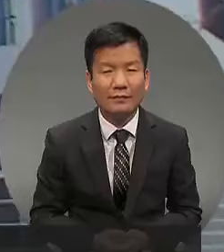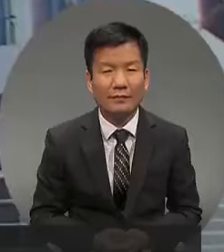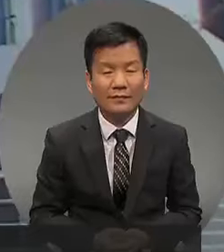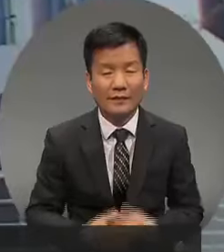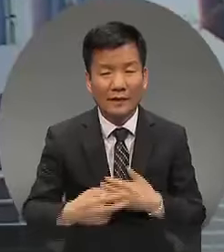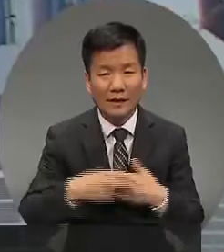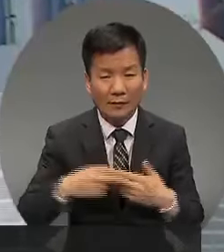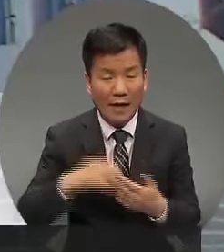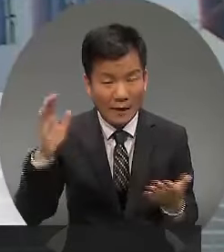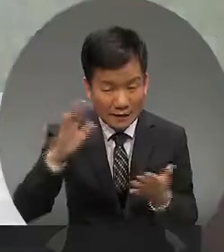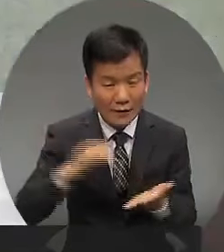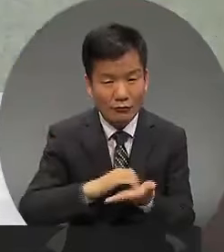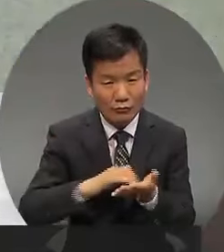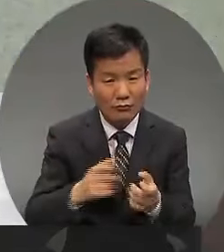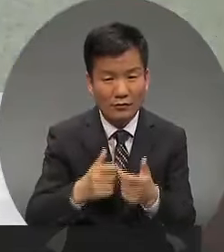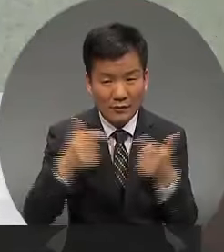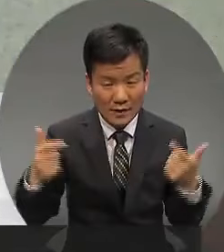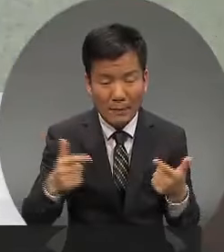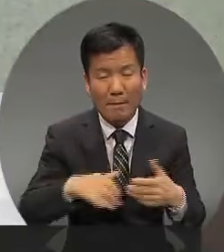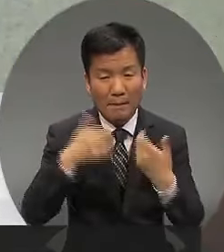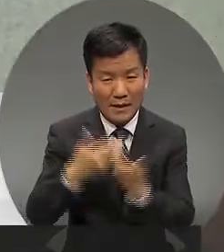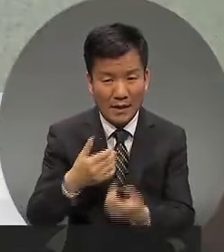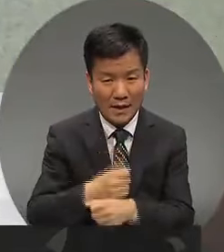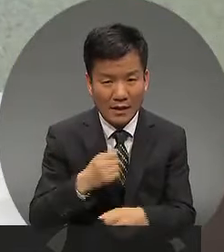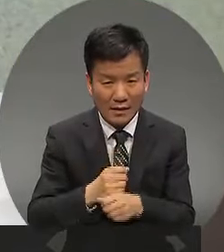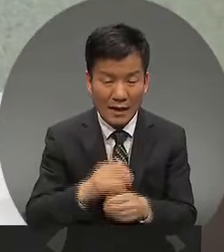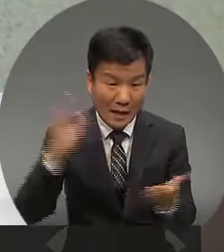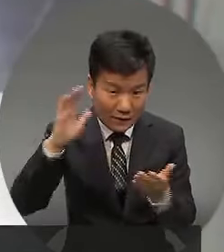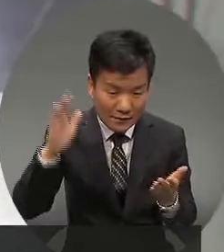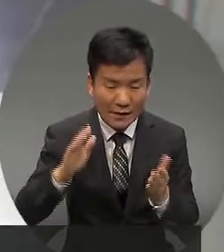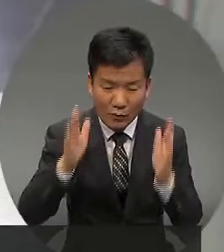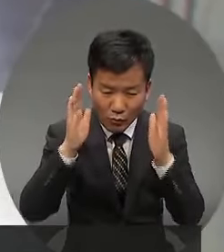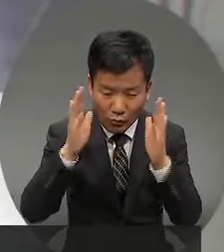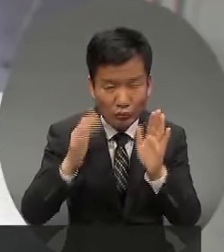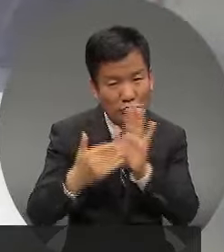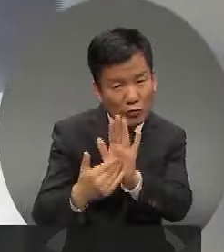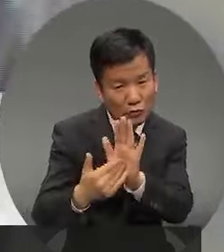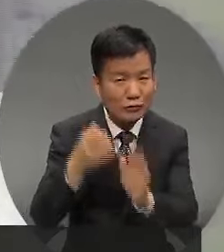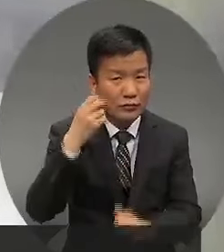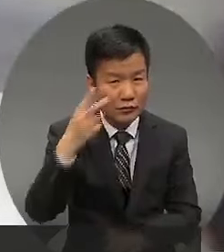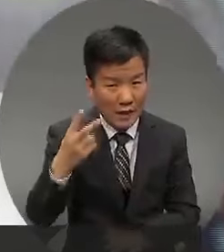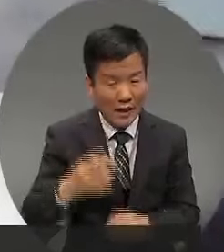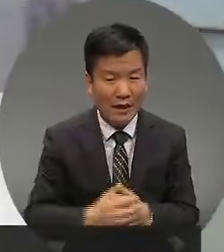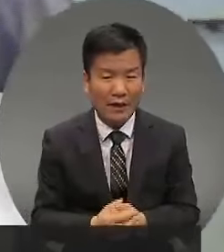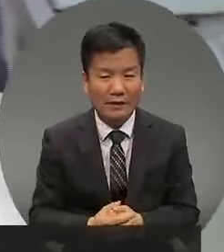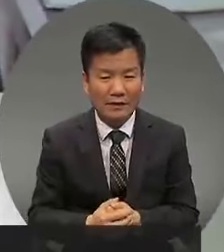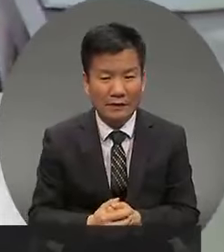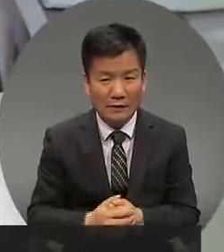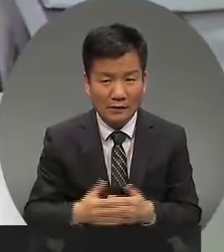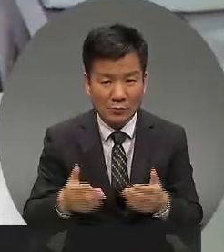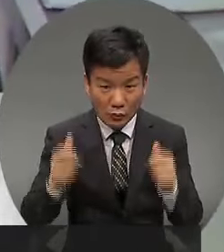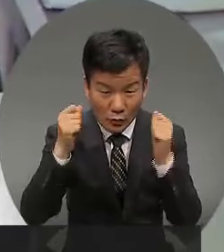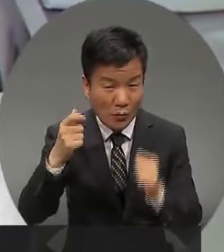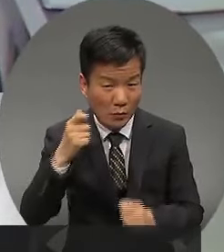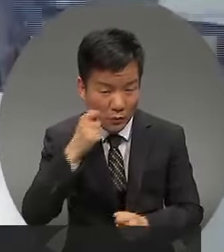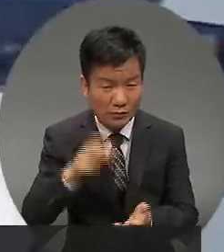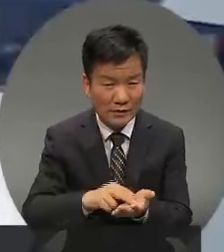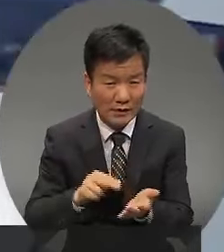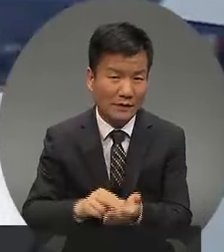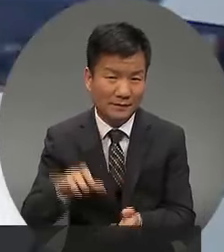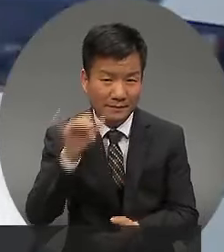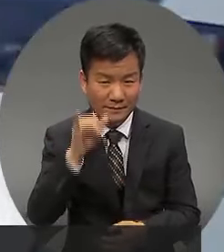의과대학 정원 확대에 반발하는 의대생들의 수업 거부가 두 달째 이어지면서 집단 유급 사태가 우려되고